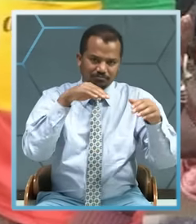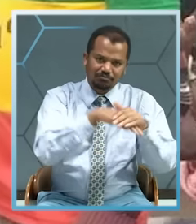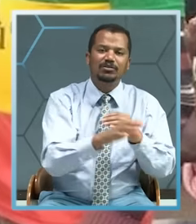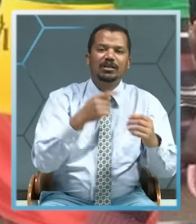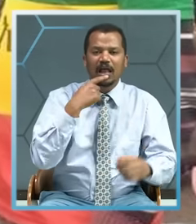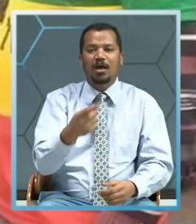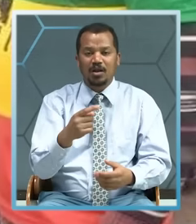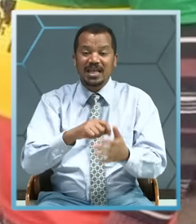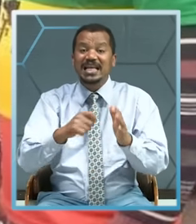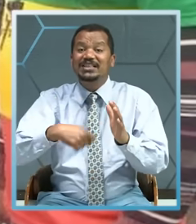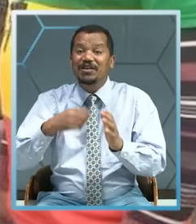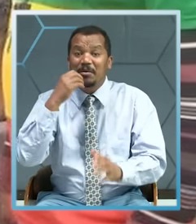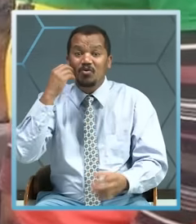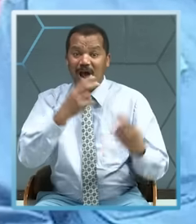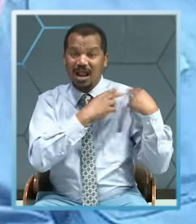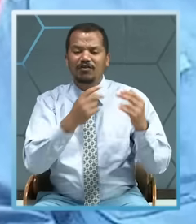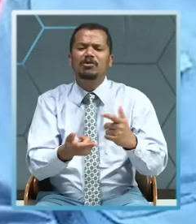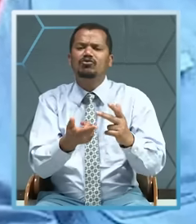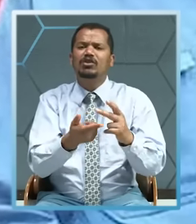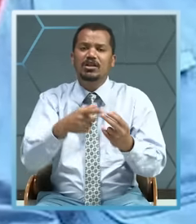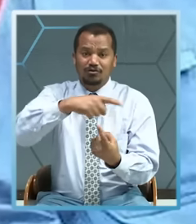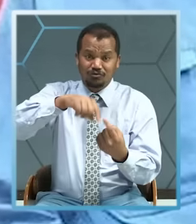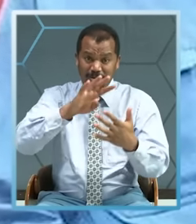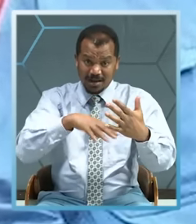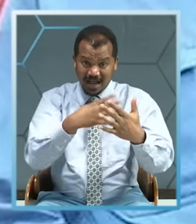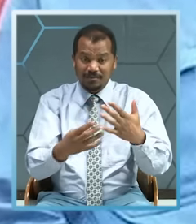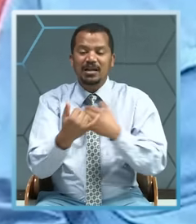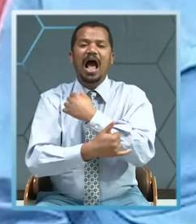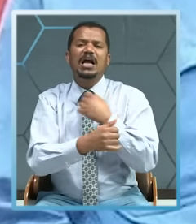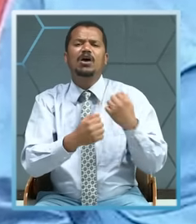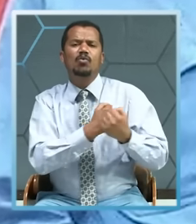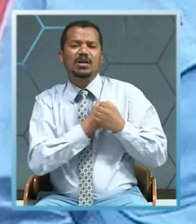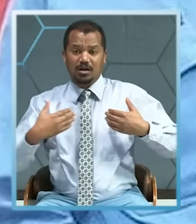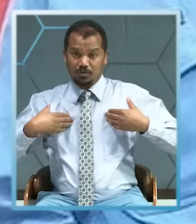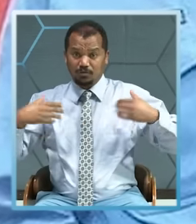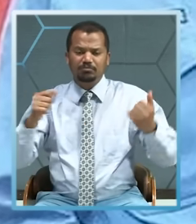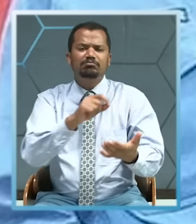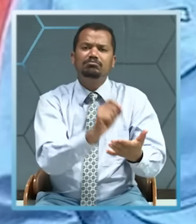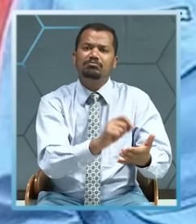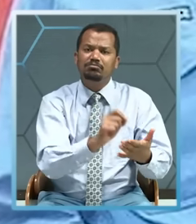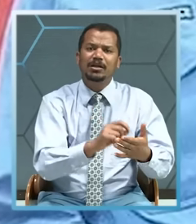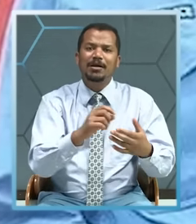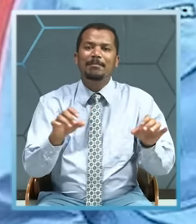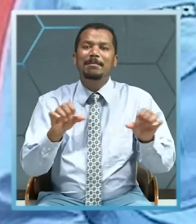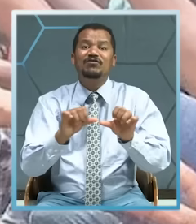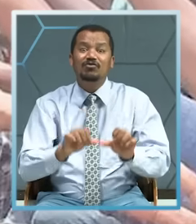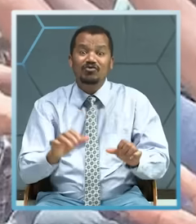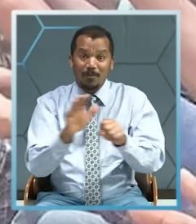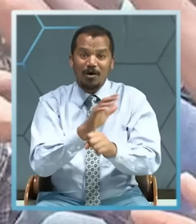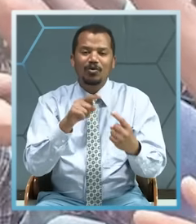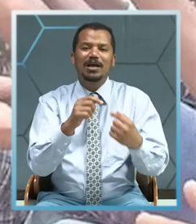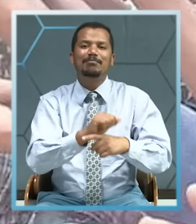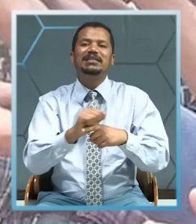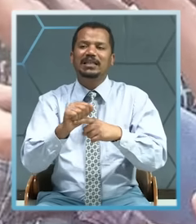ማዕከል መላኩን አስረድተዋል። የጽህፈት ቤት ኃላፊው በሶስተኛው ዙር መርሃ ግብርም ሀገር ወዳድ ወጣቶች ተመዝግበው መስፈርቱን